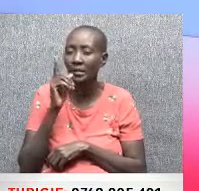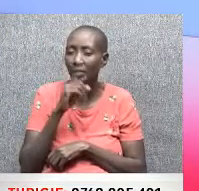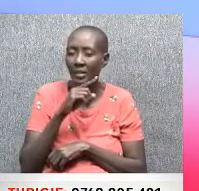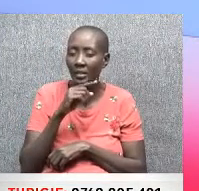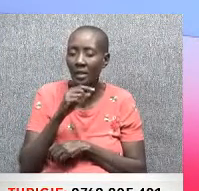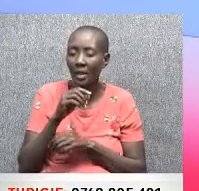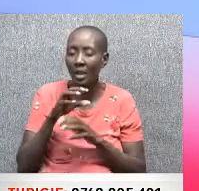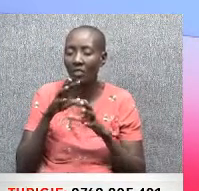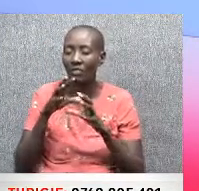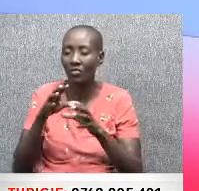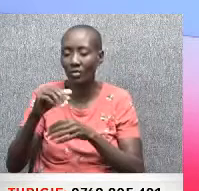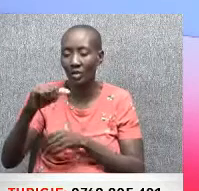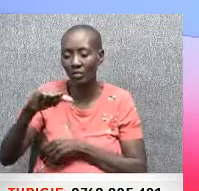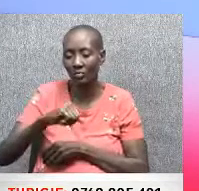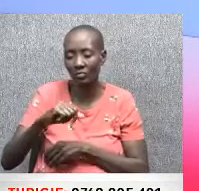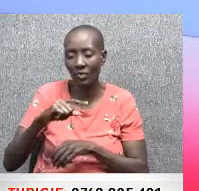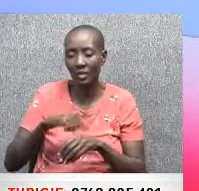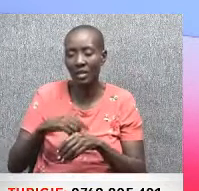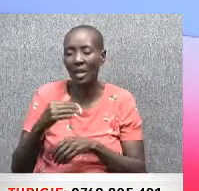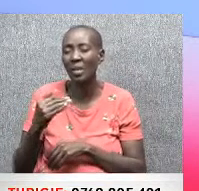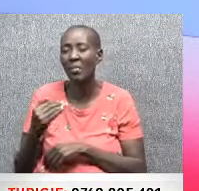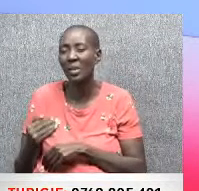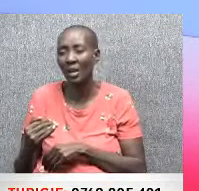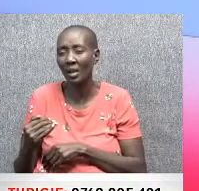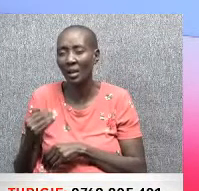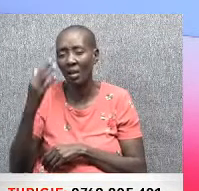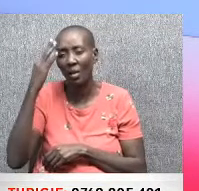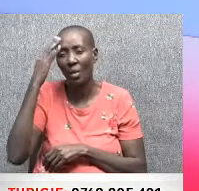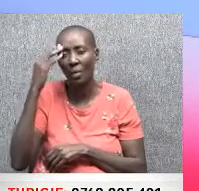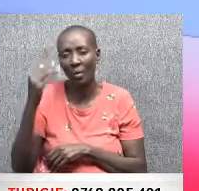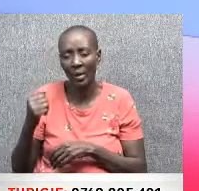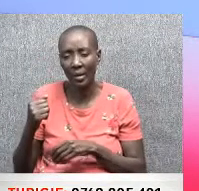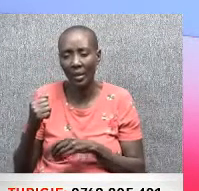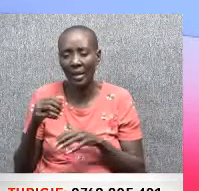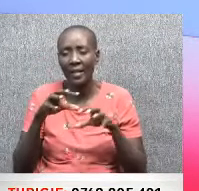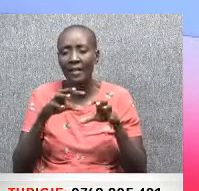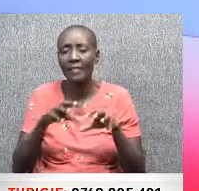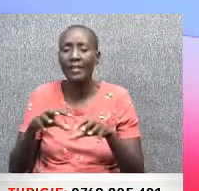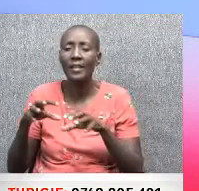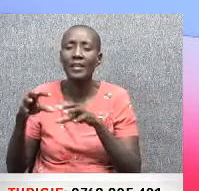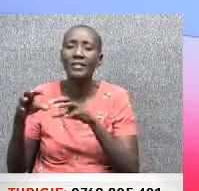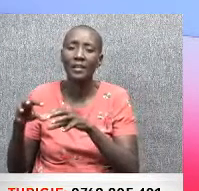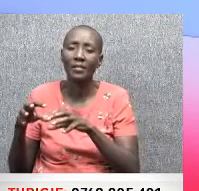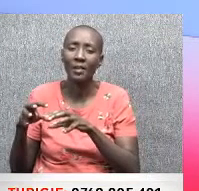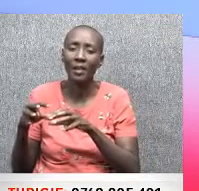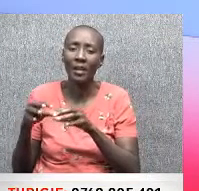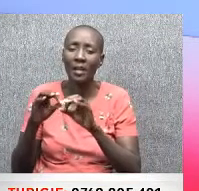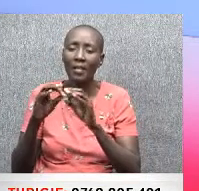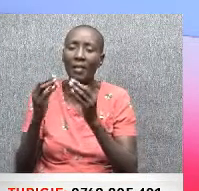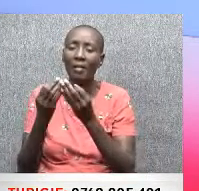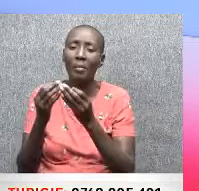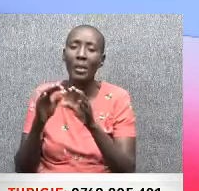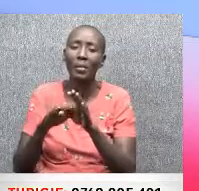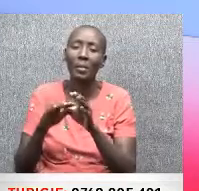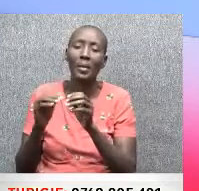mdogo kutokana na mateso wanayopitia mikononi mwa jamaa na walezi wao.